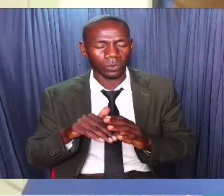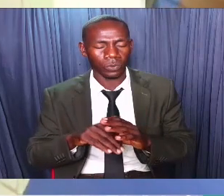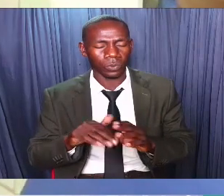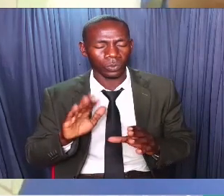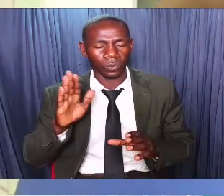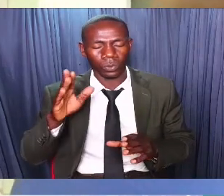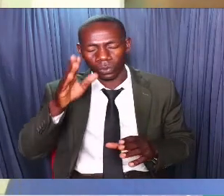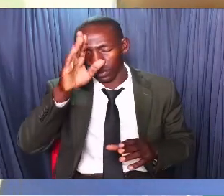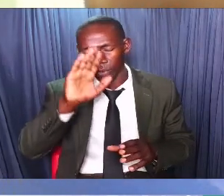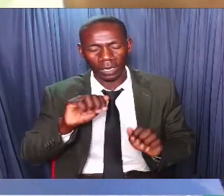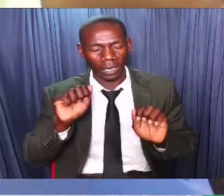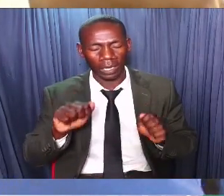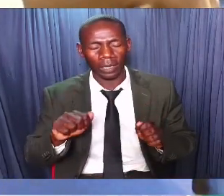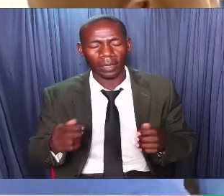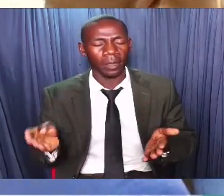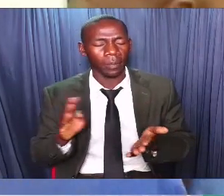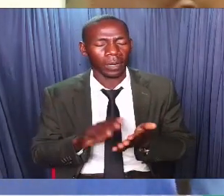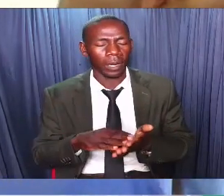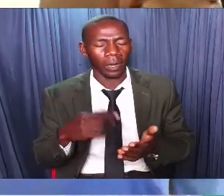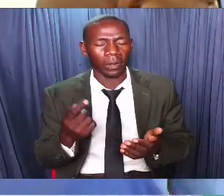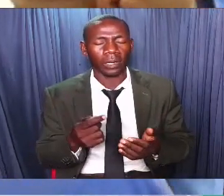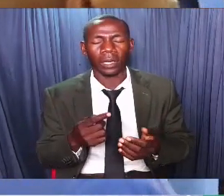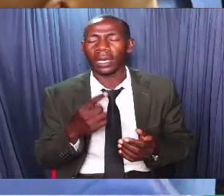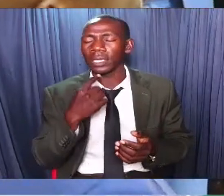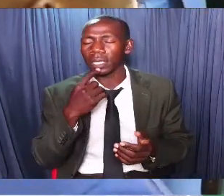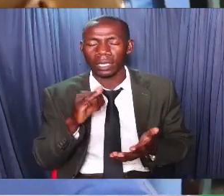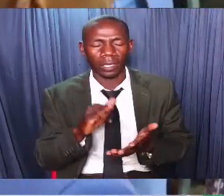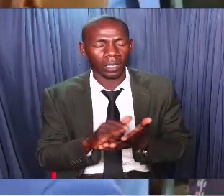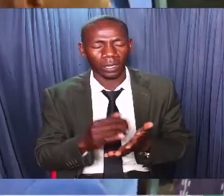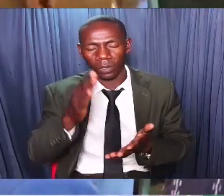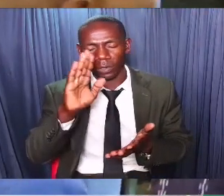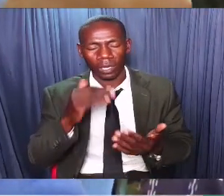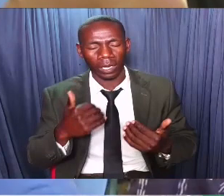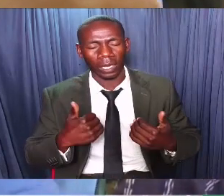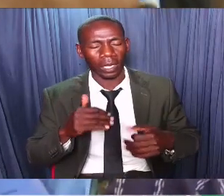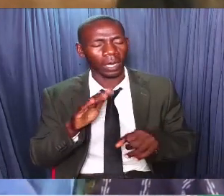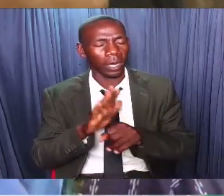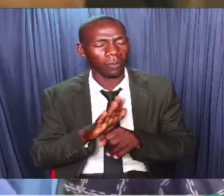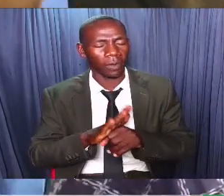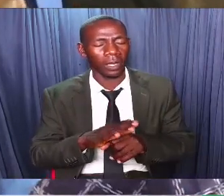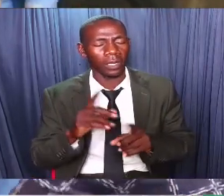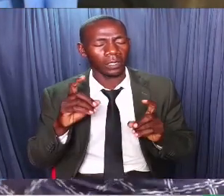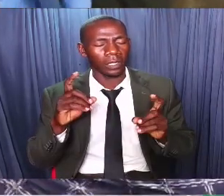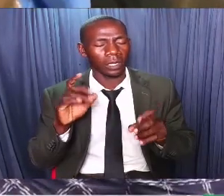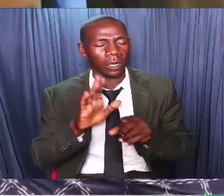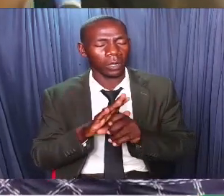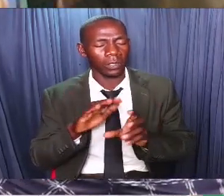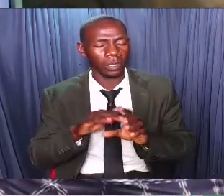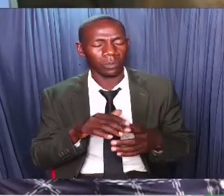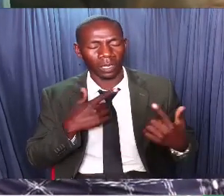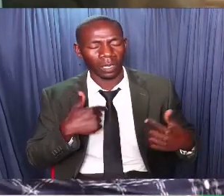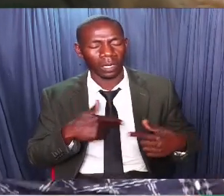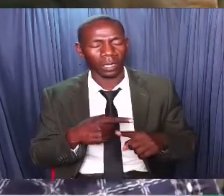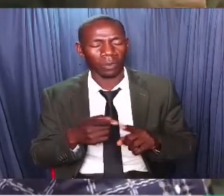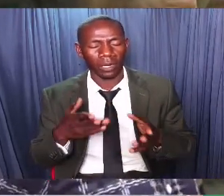Hatuwezi wenyewe chini ya jua kusema hapana kwa dhambi au ndio kwa utakatifu.